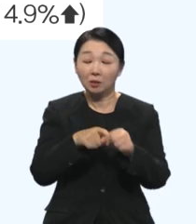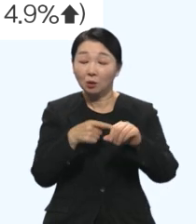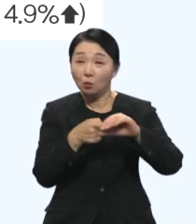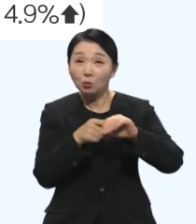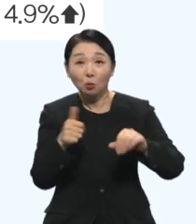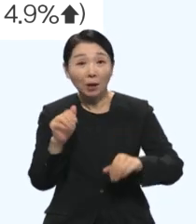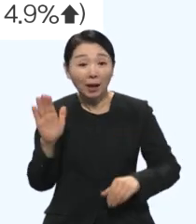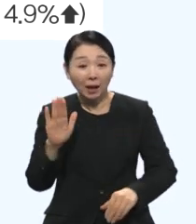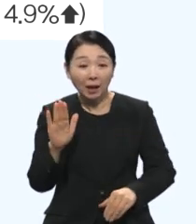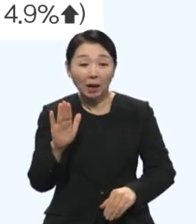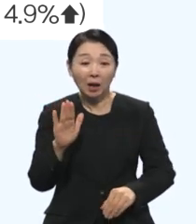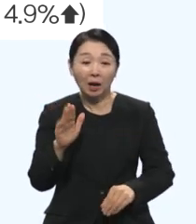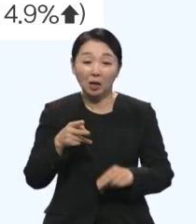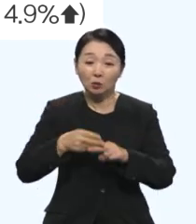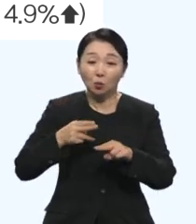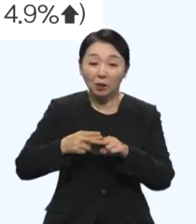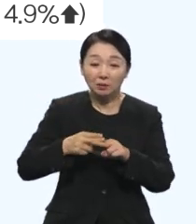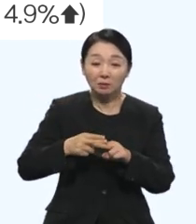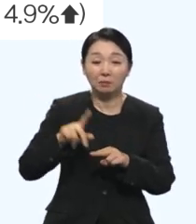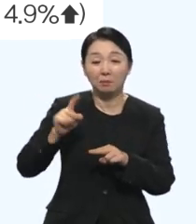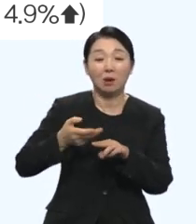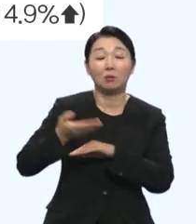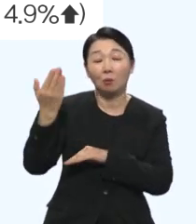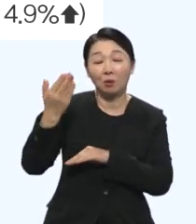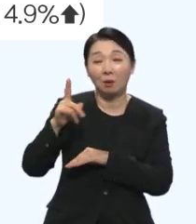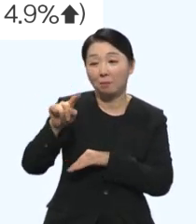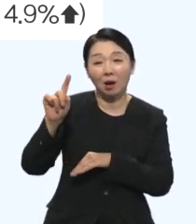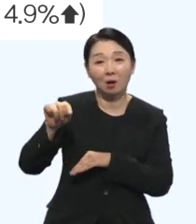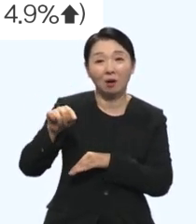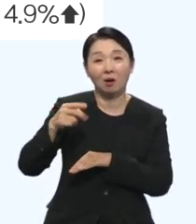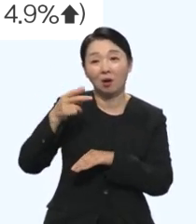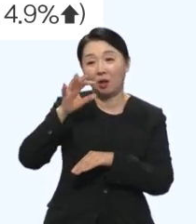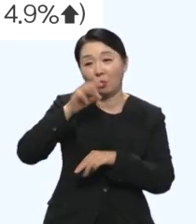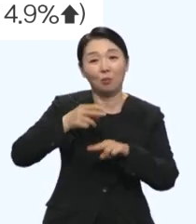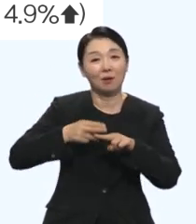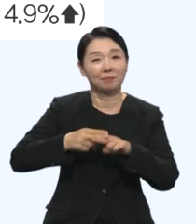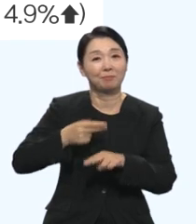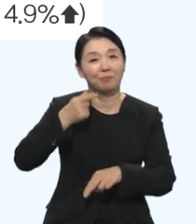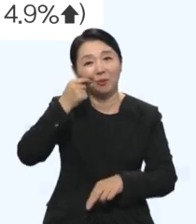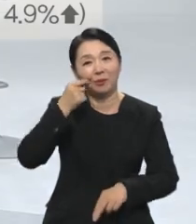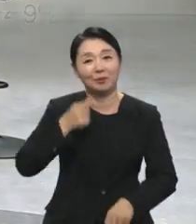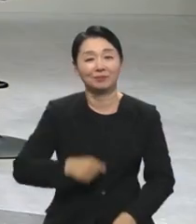돈까스도 만원이 넘어가는군요 만원 한 장으로는 돈까스를 먹을 수가 없는 비싸죠